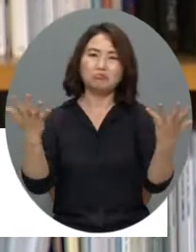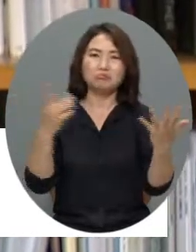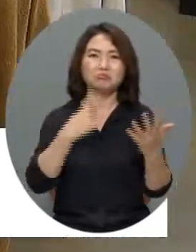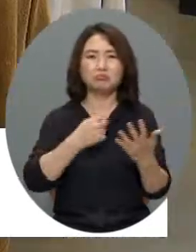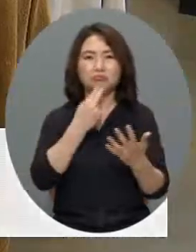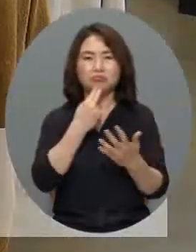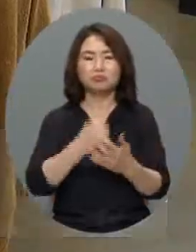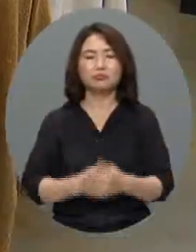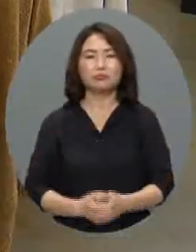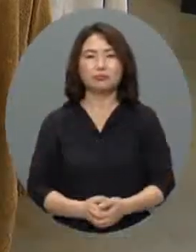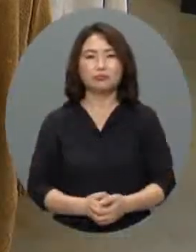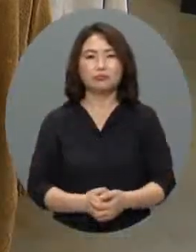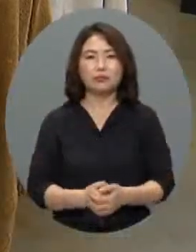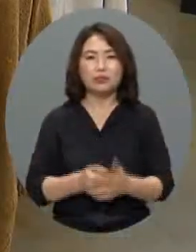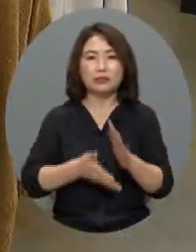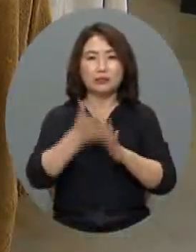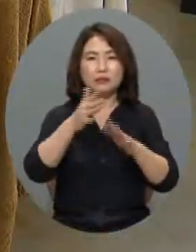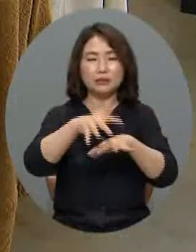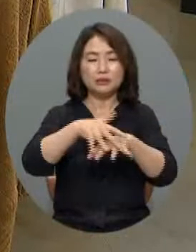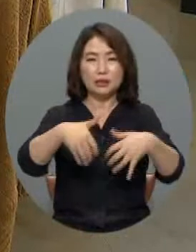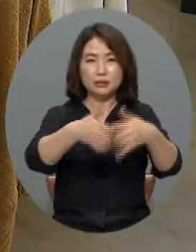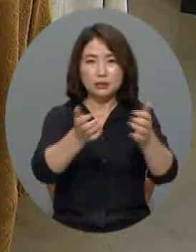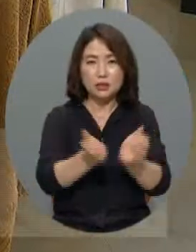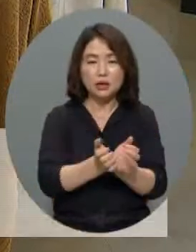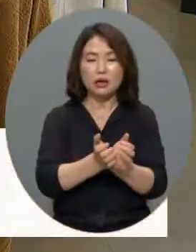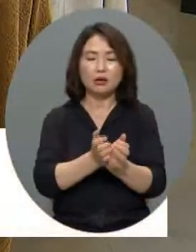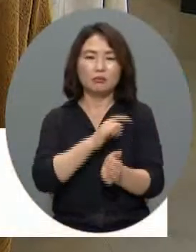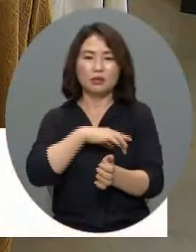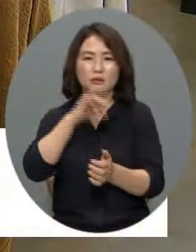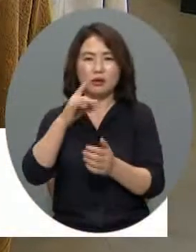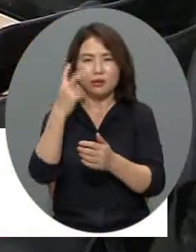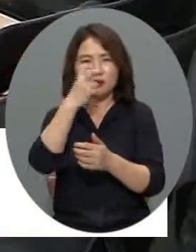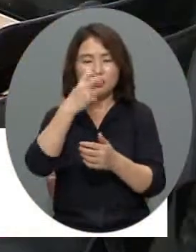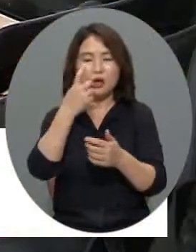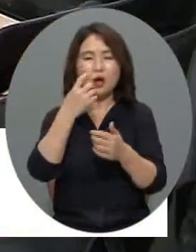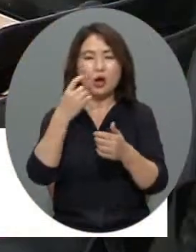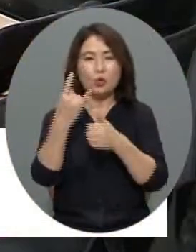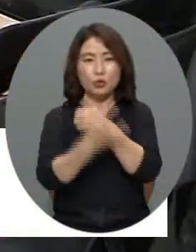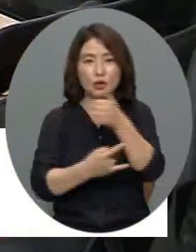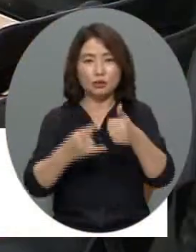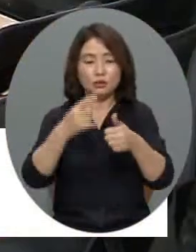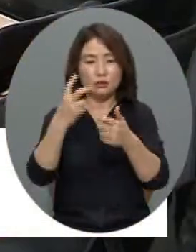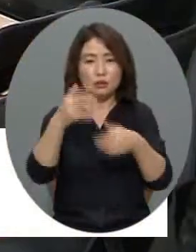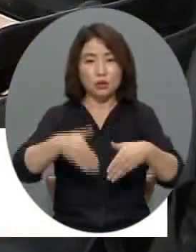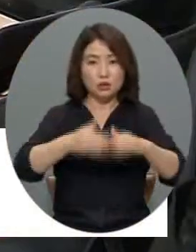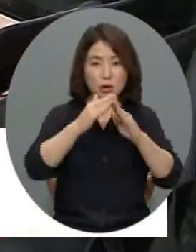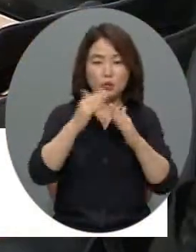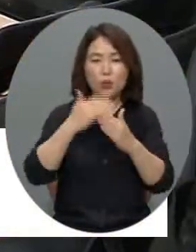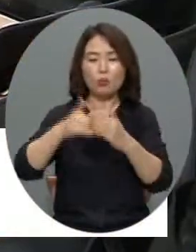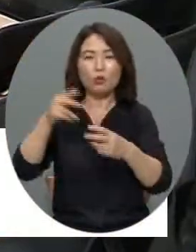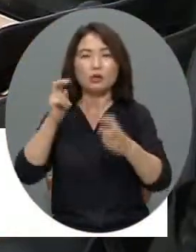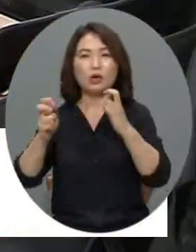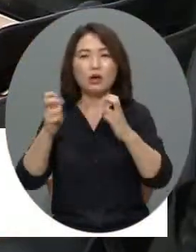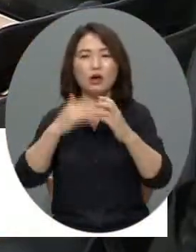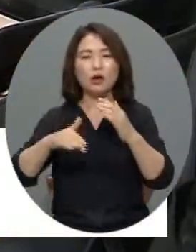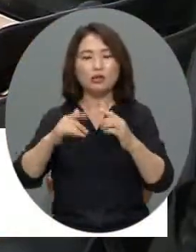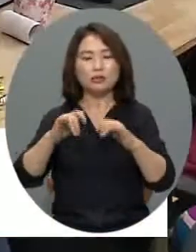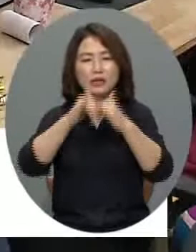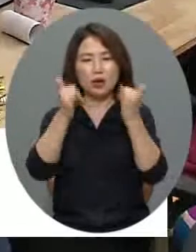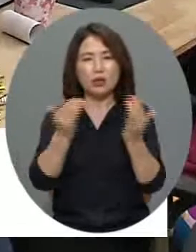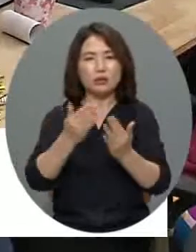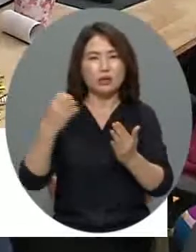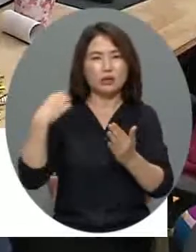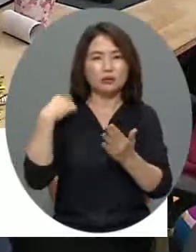안에서 시민사회단체에서는 우선 감사위원회 설치 공공기관과 기업의 사회적